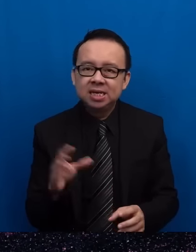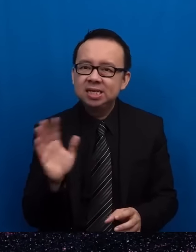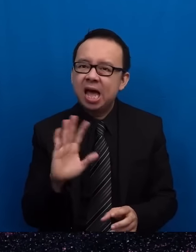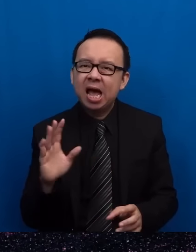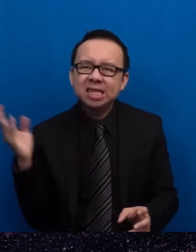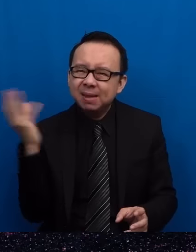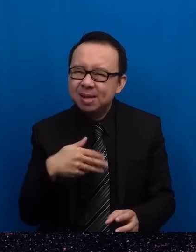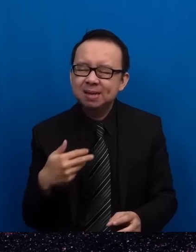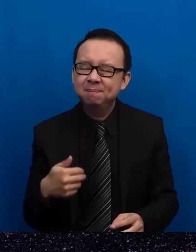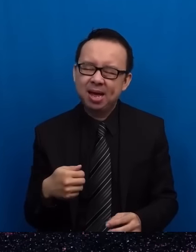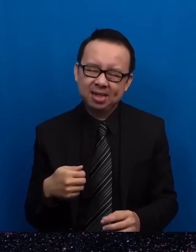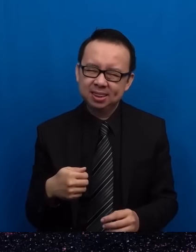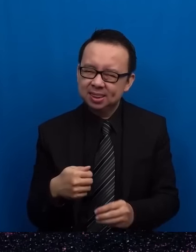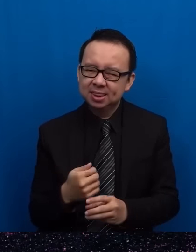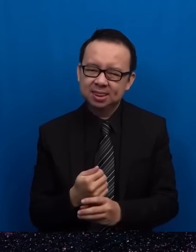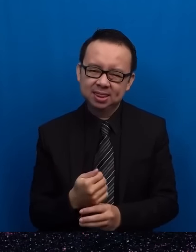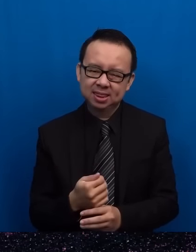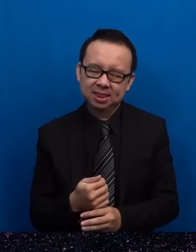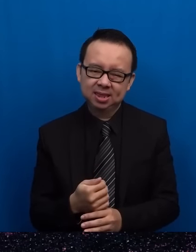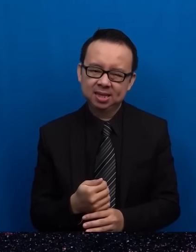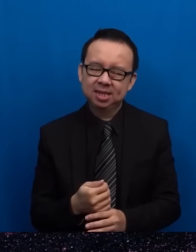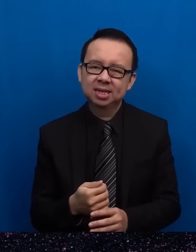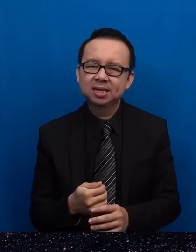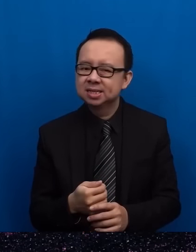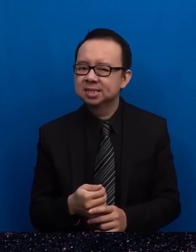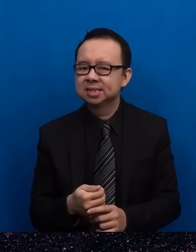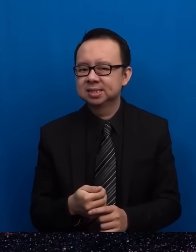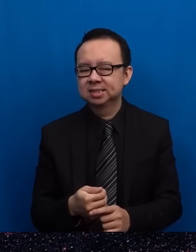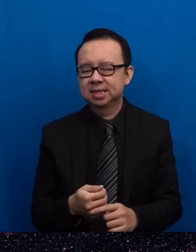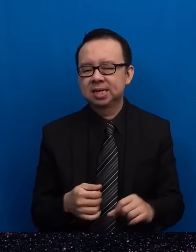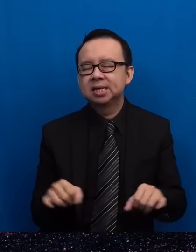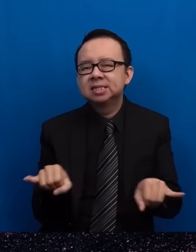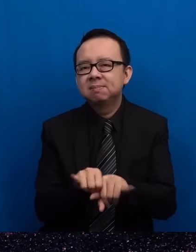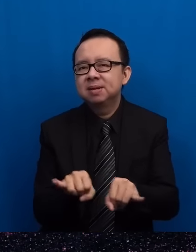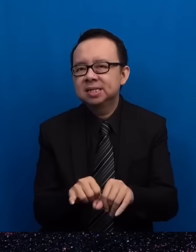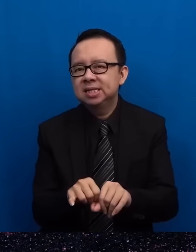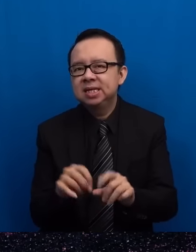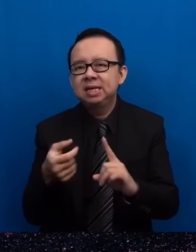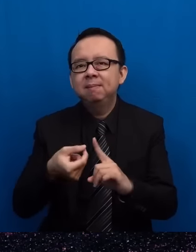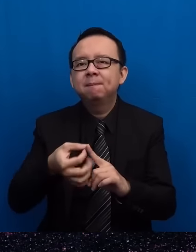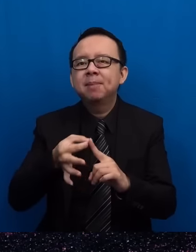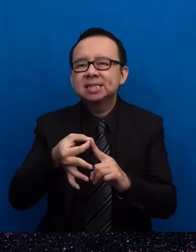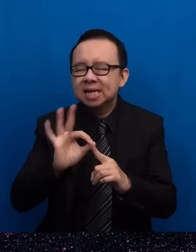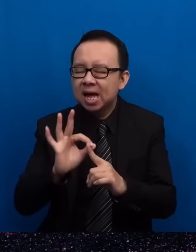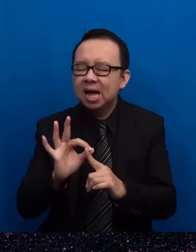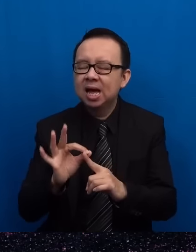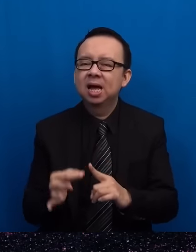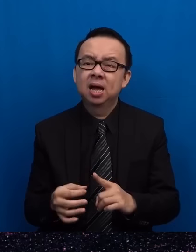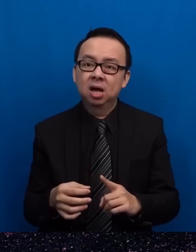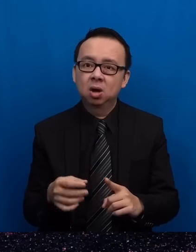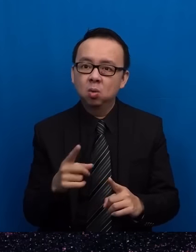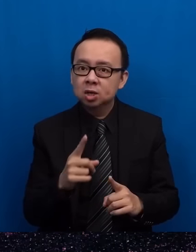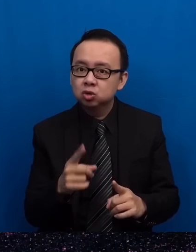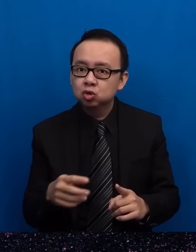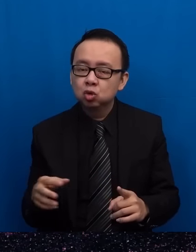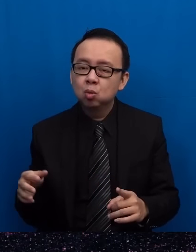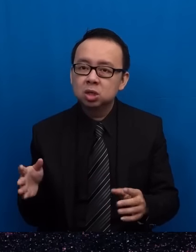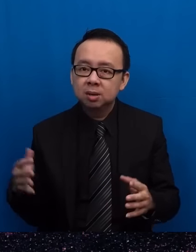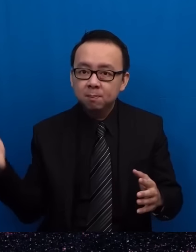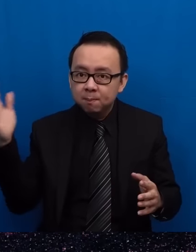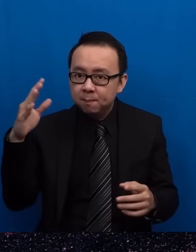beragi. Mereka waktu Paskah itu, waktu mereka mau melewati Laut Merah, malam itu ketika mereka